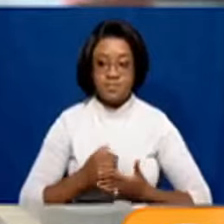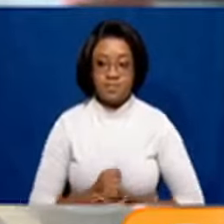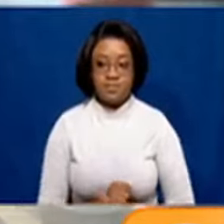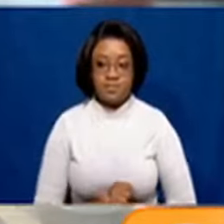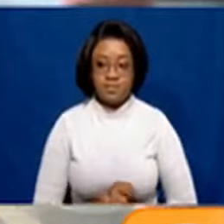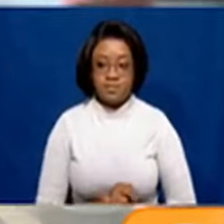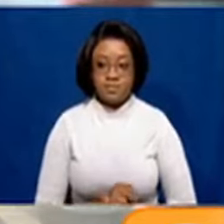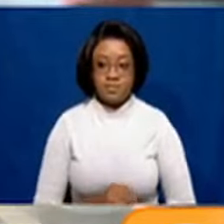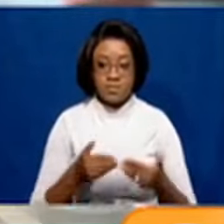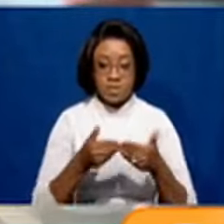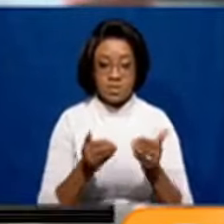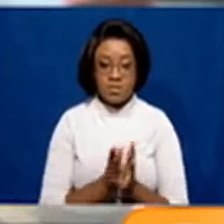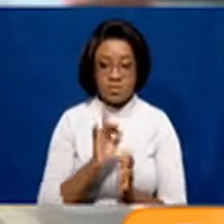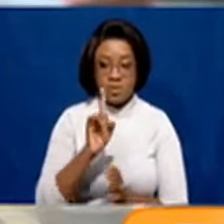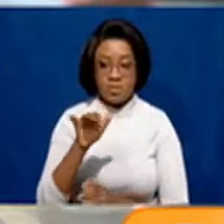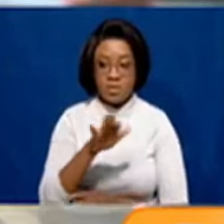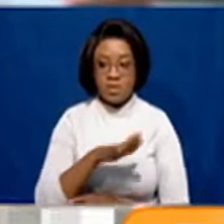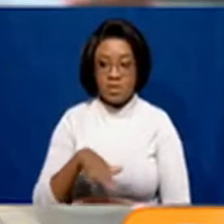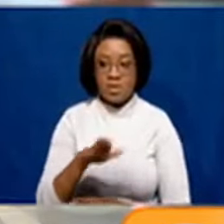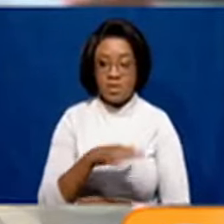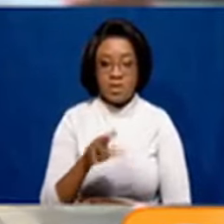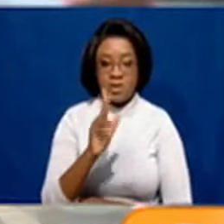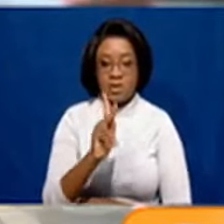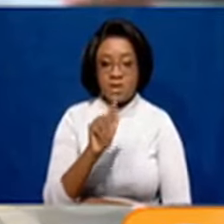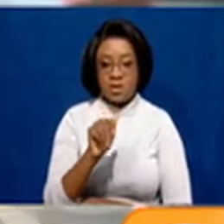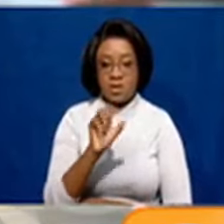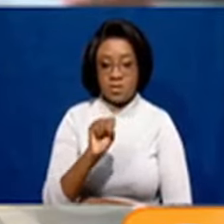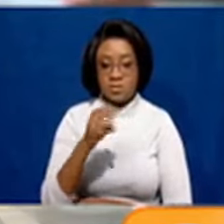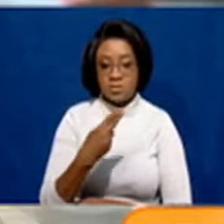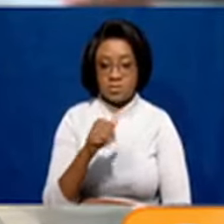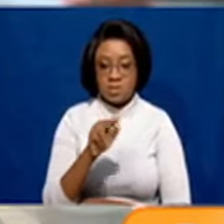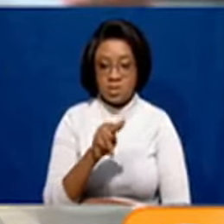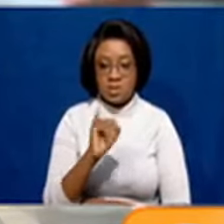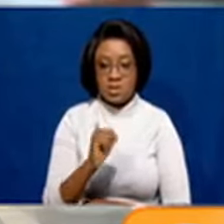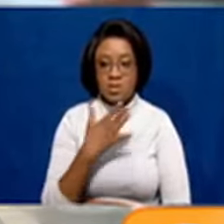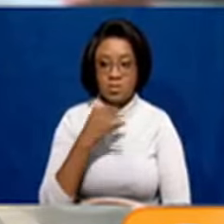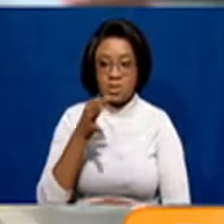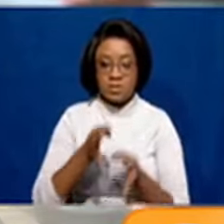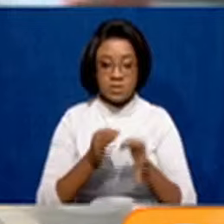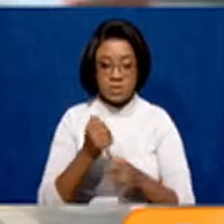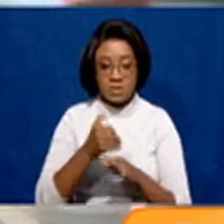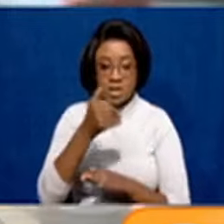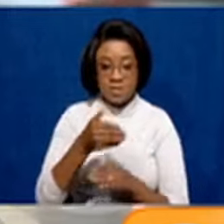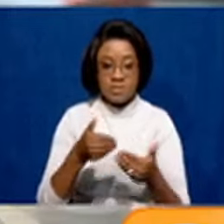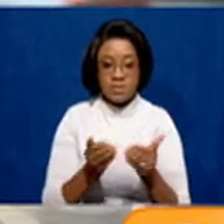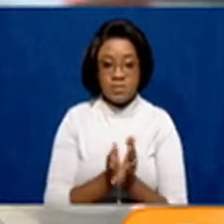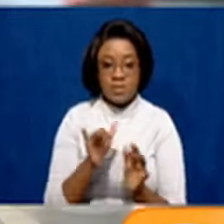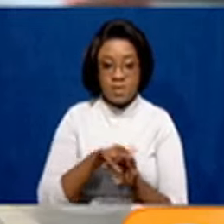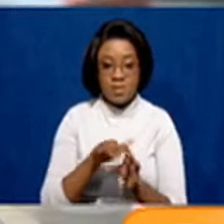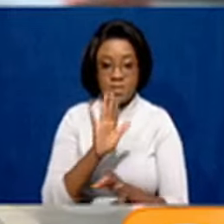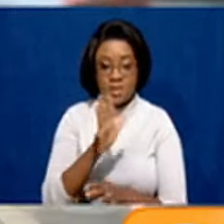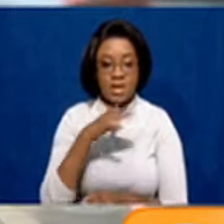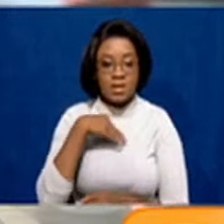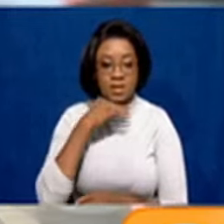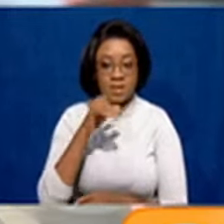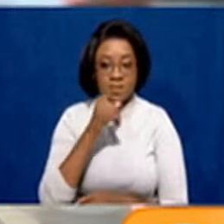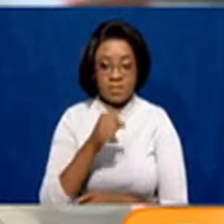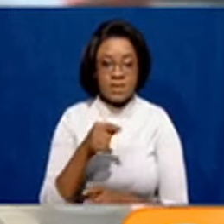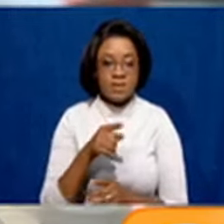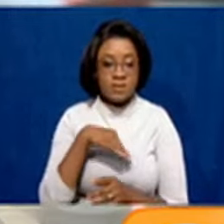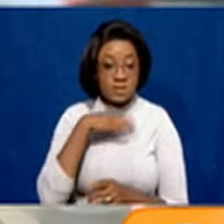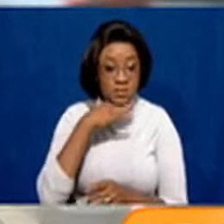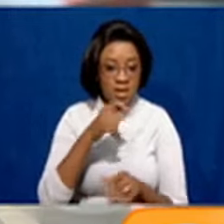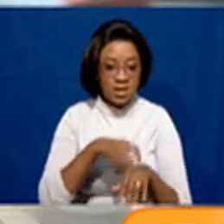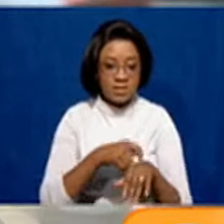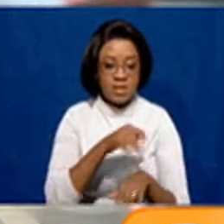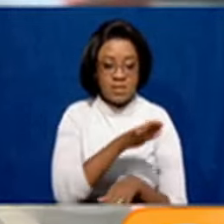Na familia moja mtaani Kashani, kaunti ya Mombasa inalilia haki baada ya jamaa yao kufariki kwa njia tatanishi katika chumba cha kukodisha